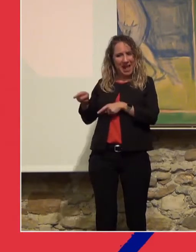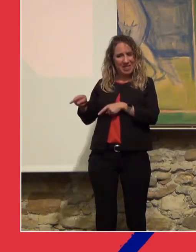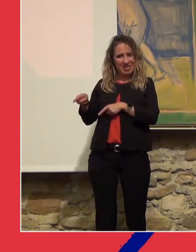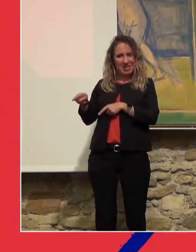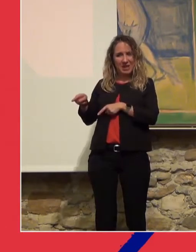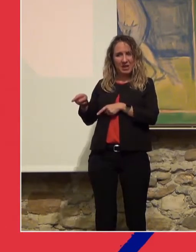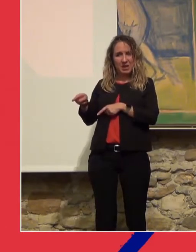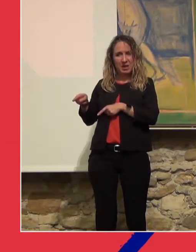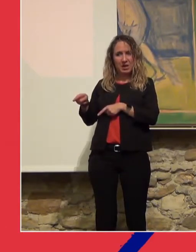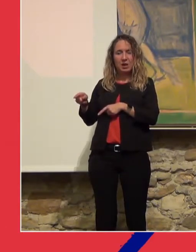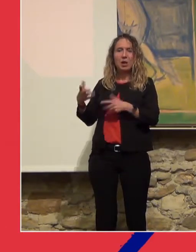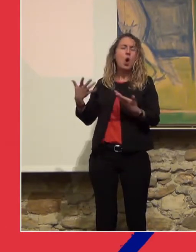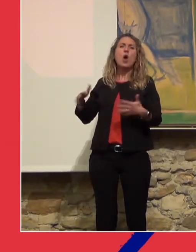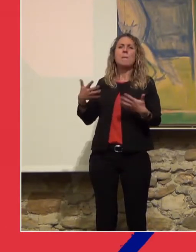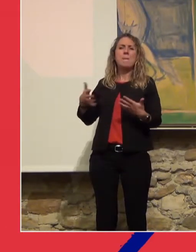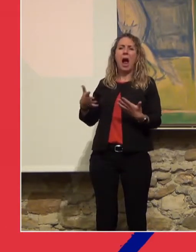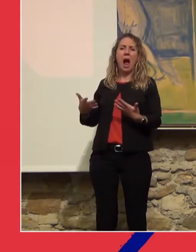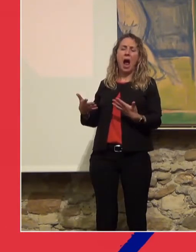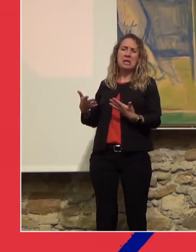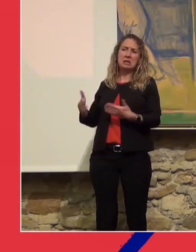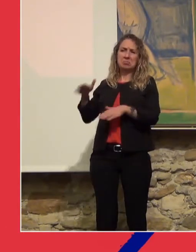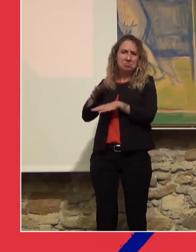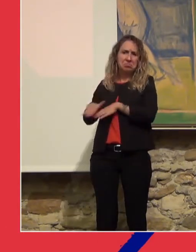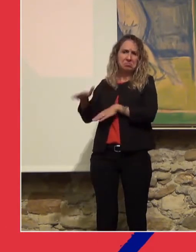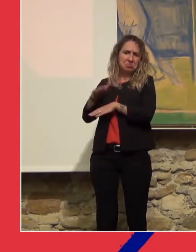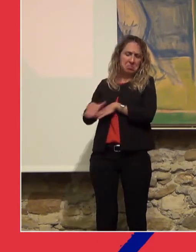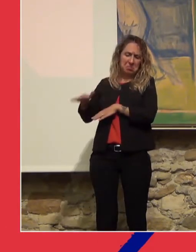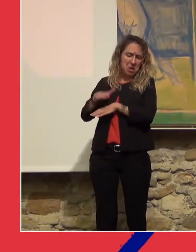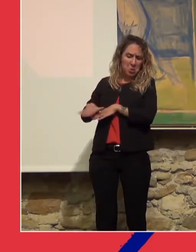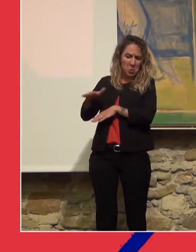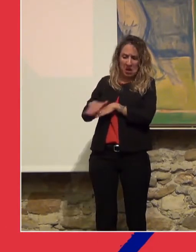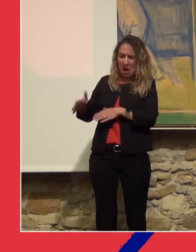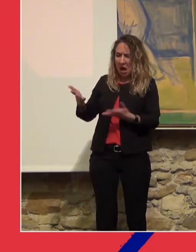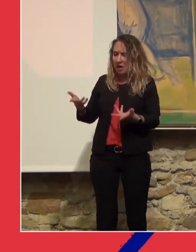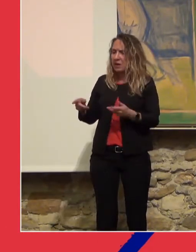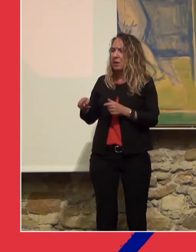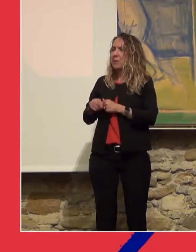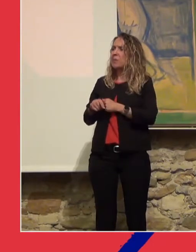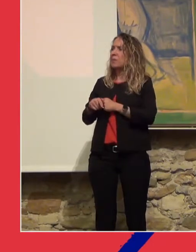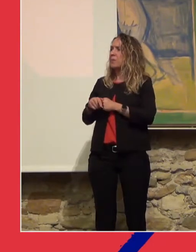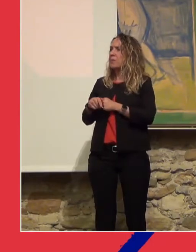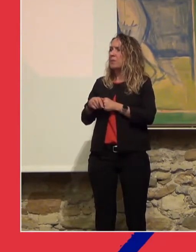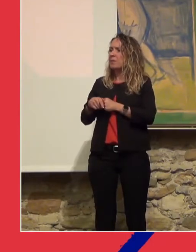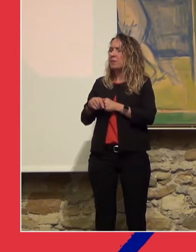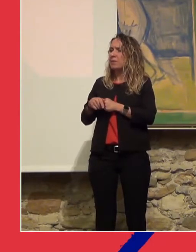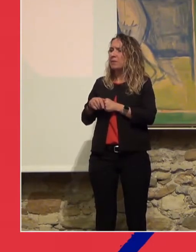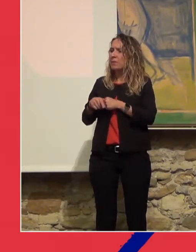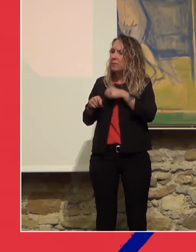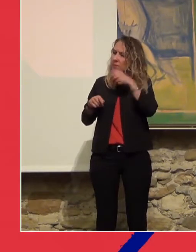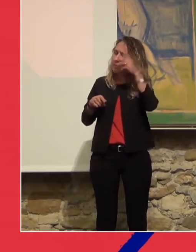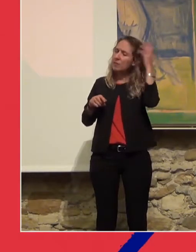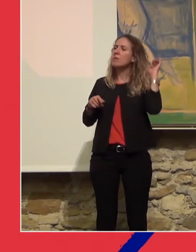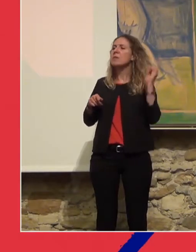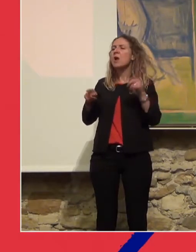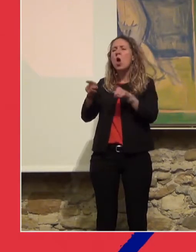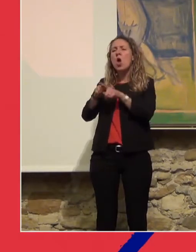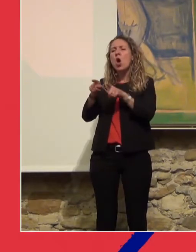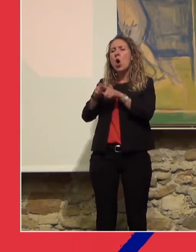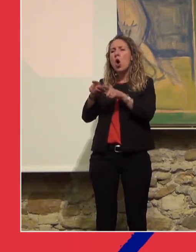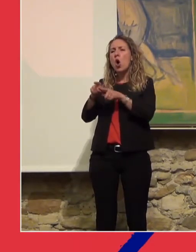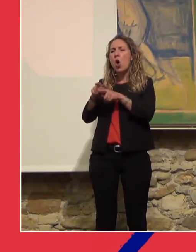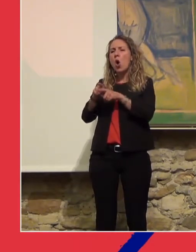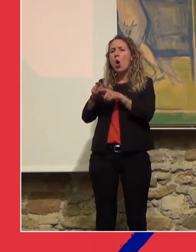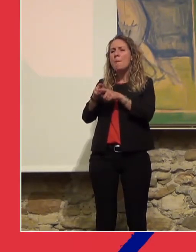divenuti routinari con la tecnica CRISP sono come delle forbicine che entrano e sono in grado di ritagliare